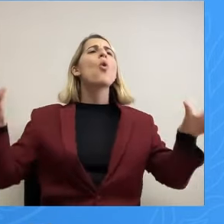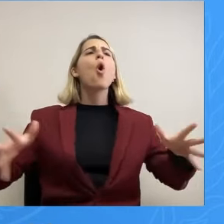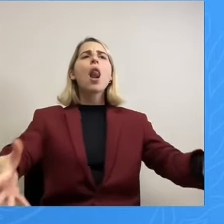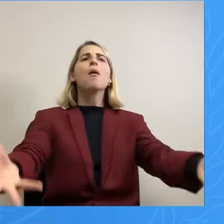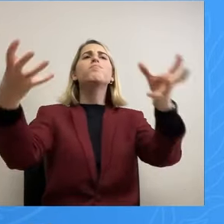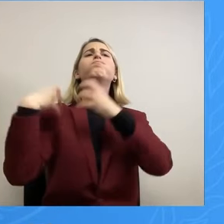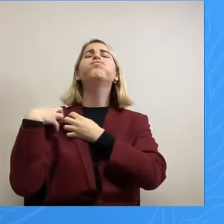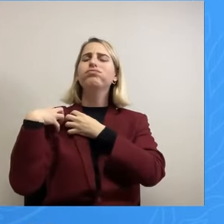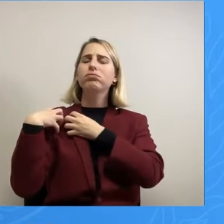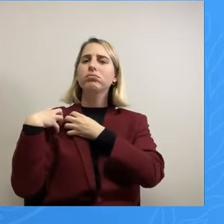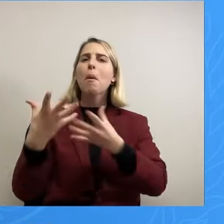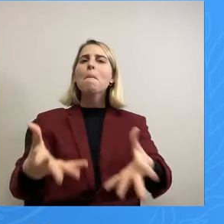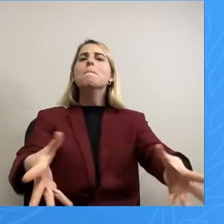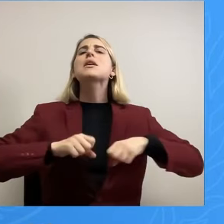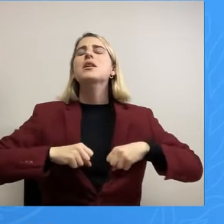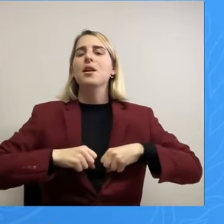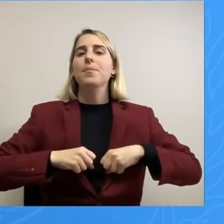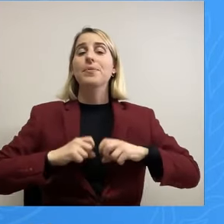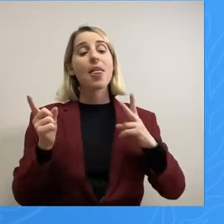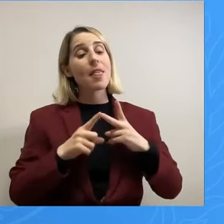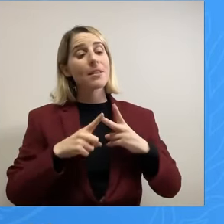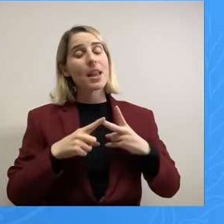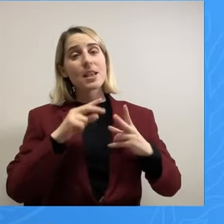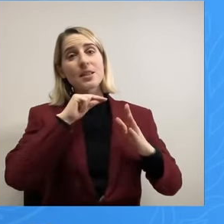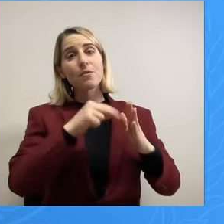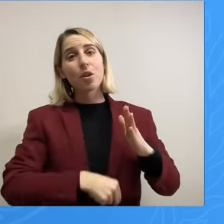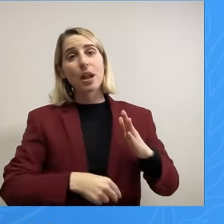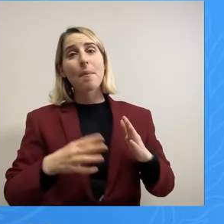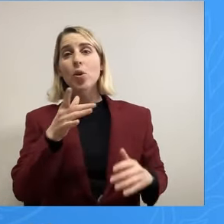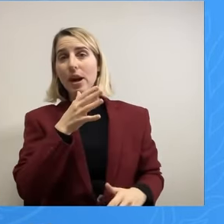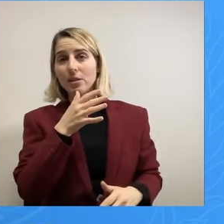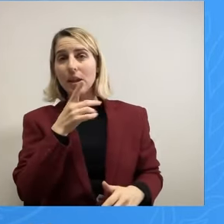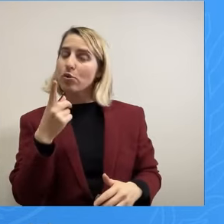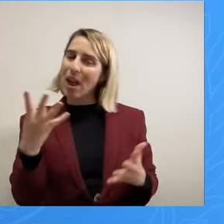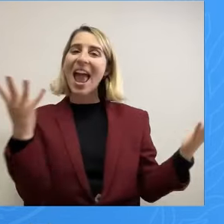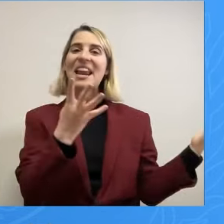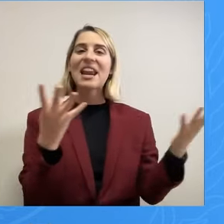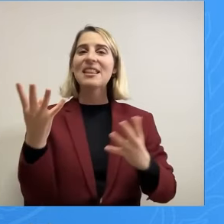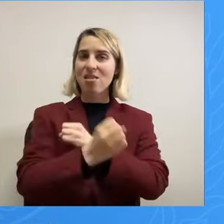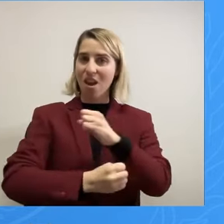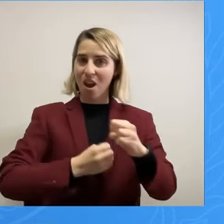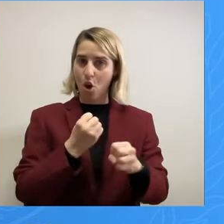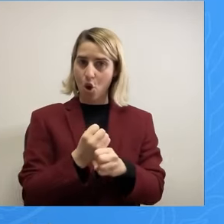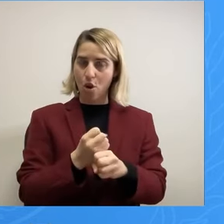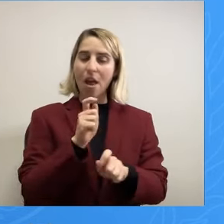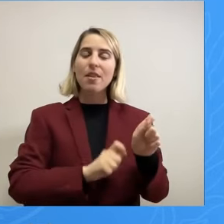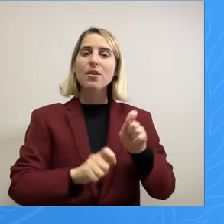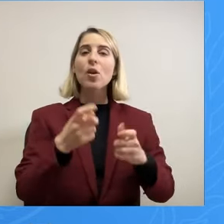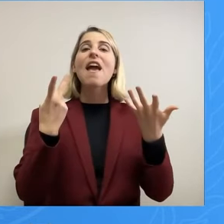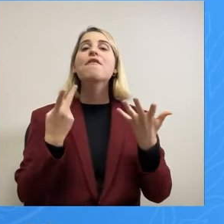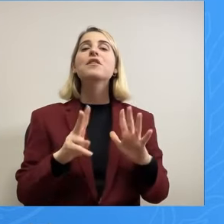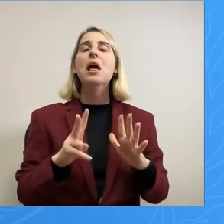Δεύτερη συμφωνία με τον Ερασιτέχνη. Ο Ερασιτέχνης και αυτός για 99 χρόνια θα φτιαχτούν 7.500